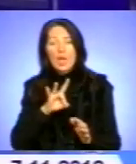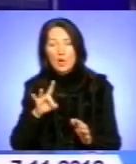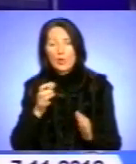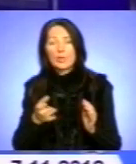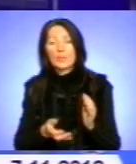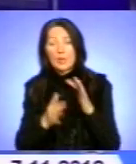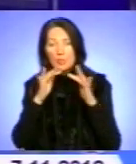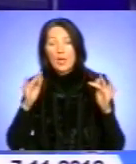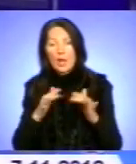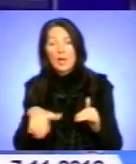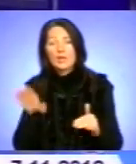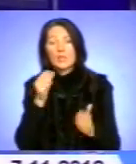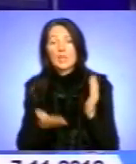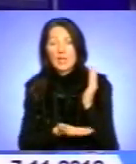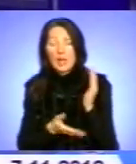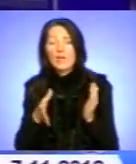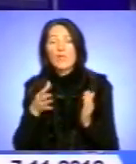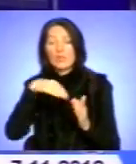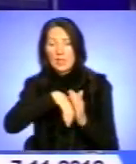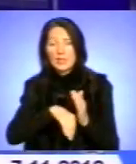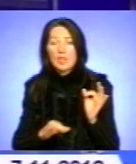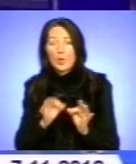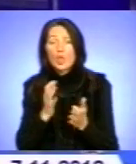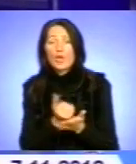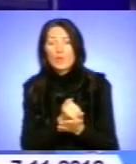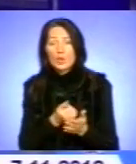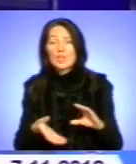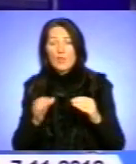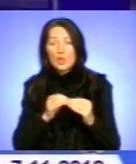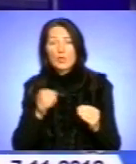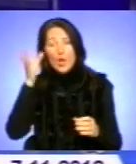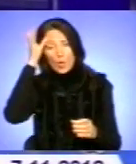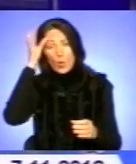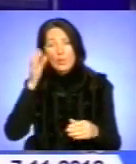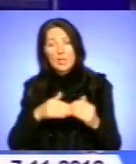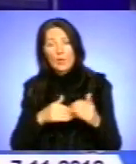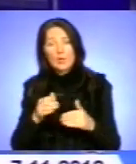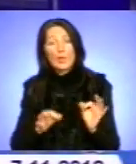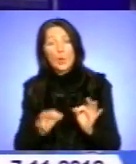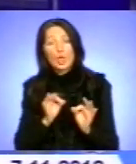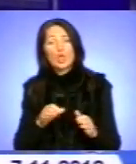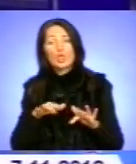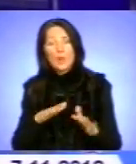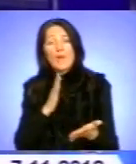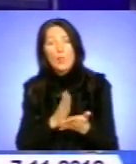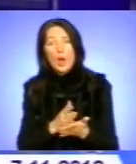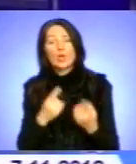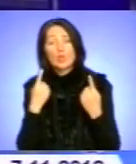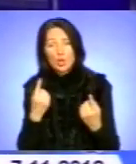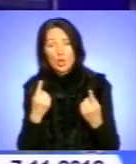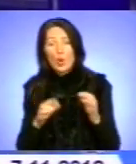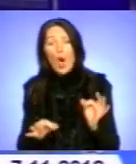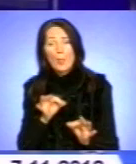до природно-заповідного фонду, за висновками науковців та фахівців природничої справи, мають значну